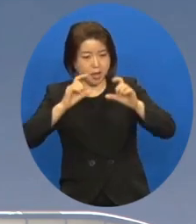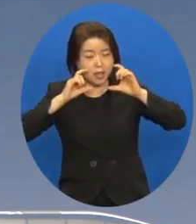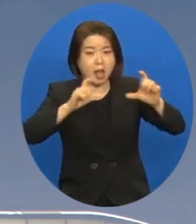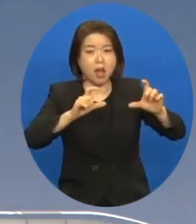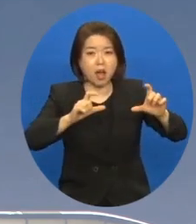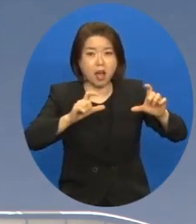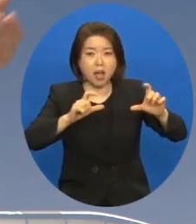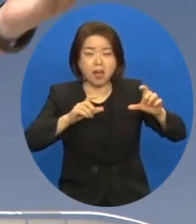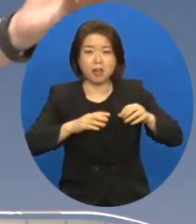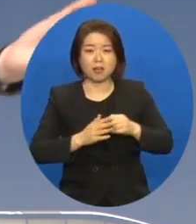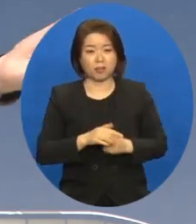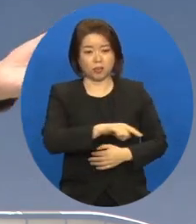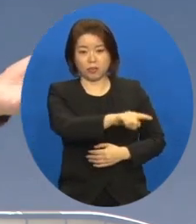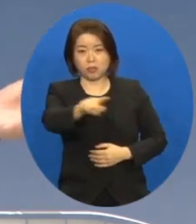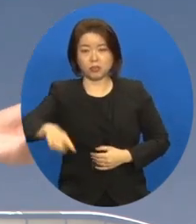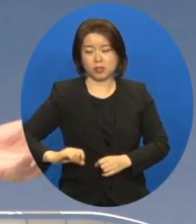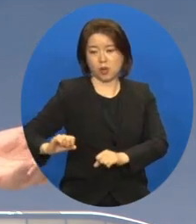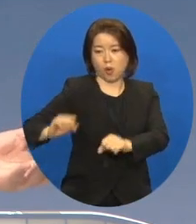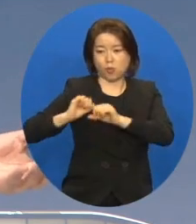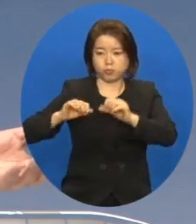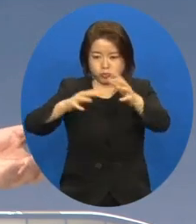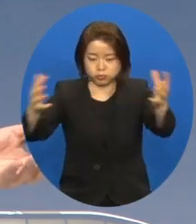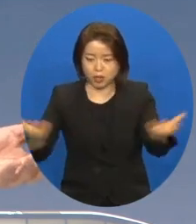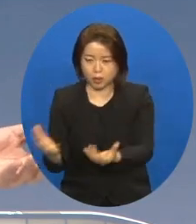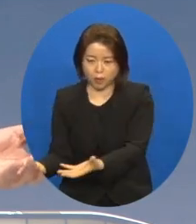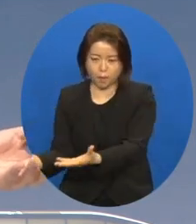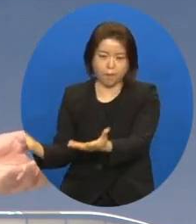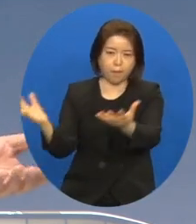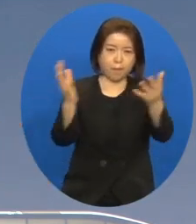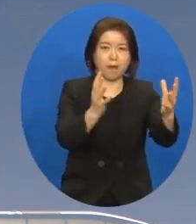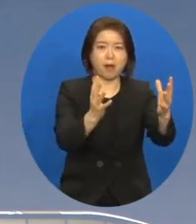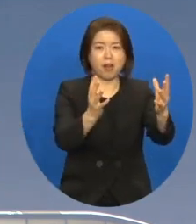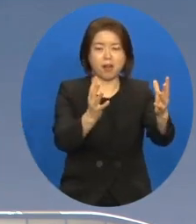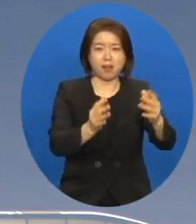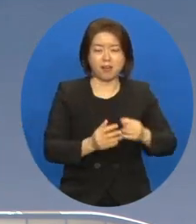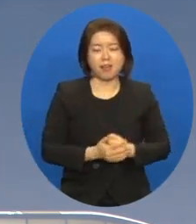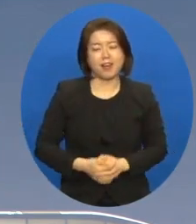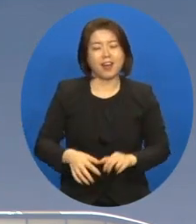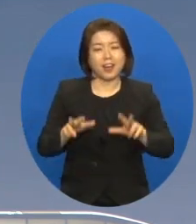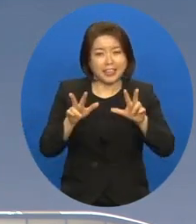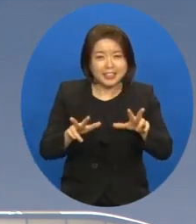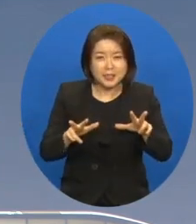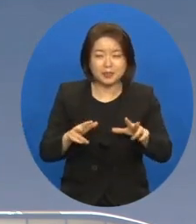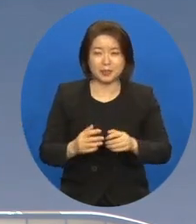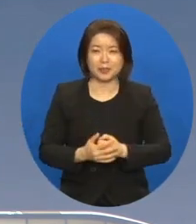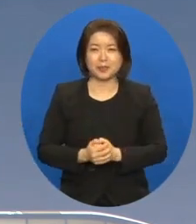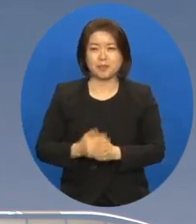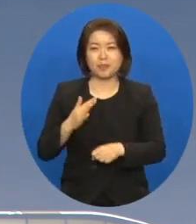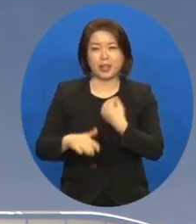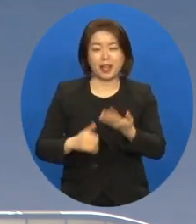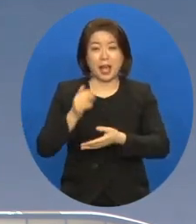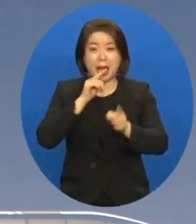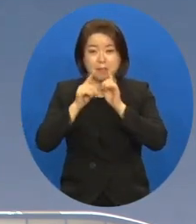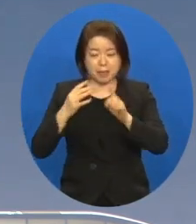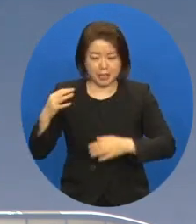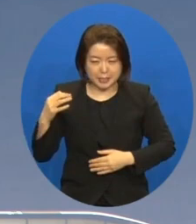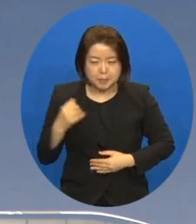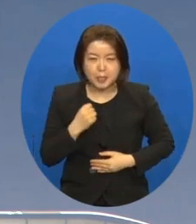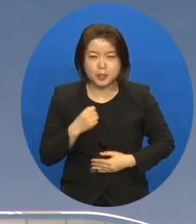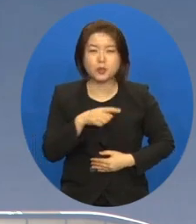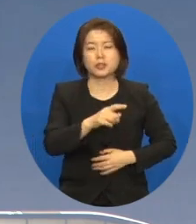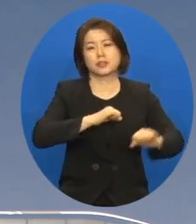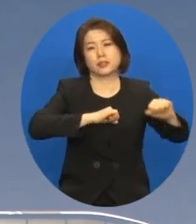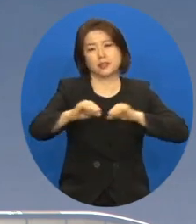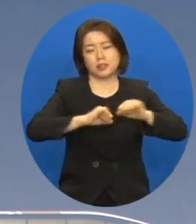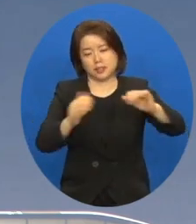선포했더니 그들이 군대가 되어 일어났다고 했습니다. 지금도 하나님은 말씀으로 그런 역사를 이루실